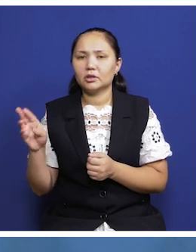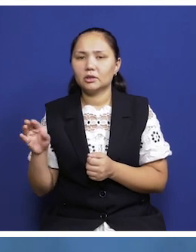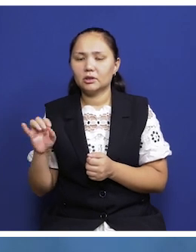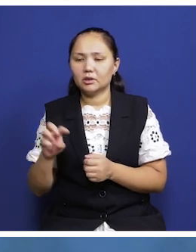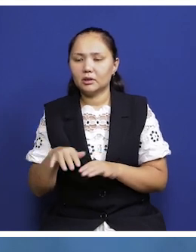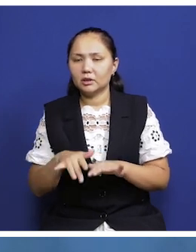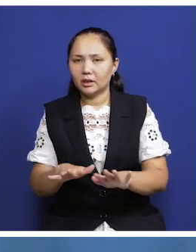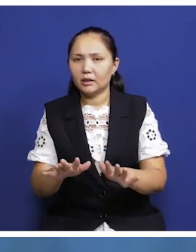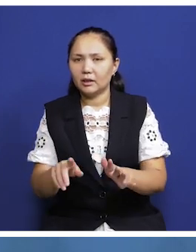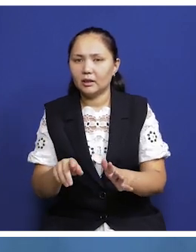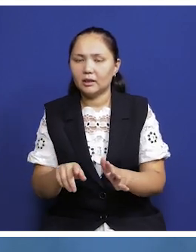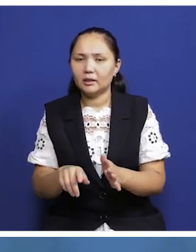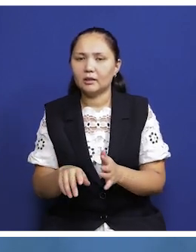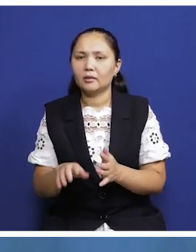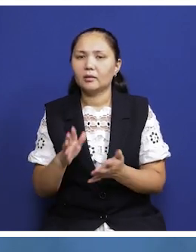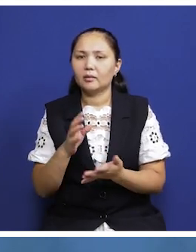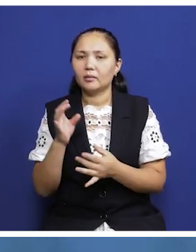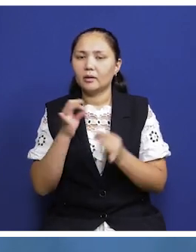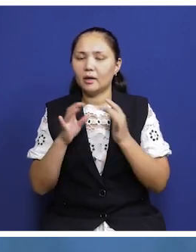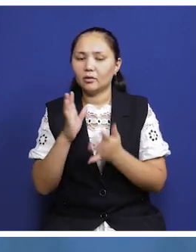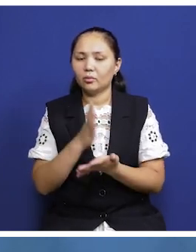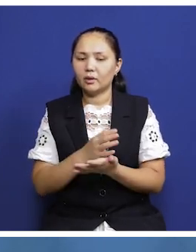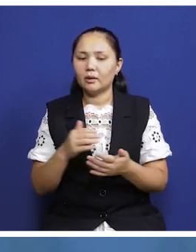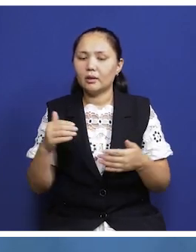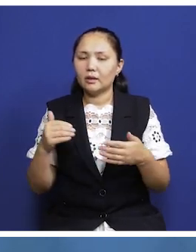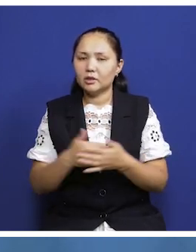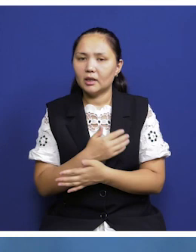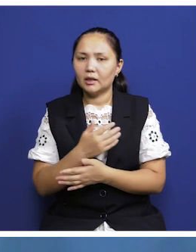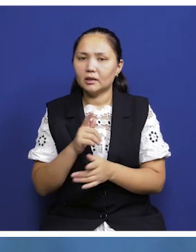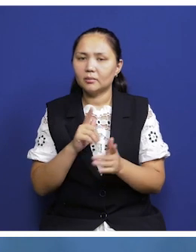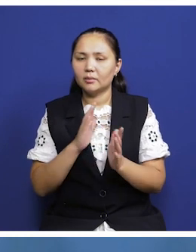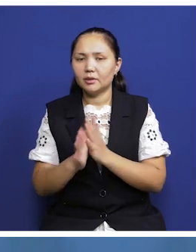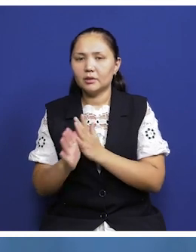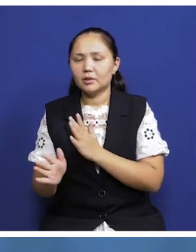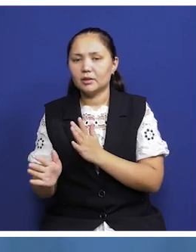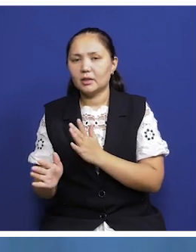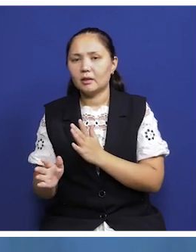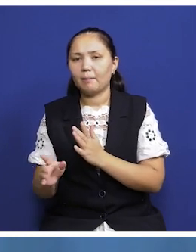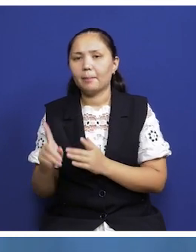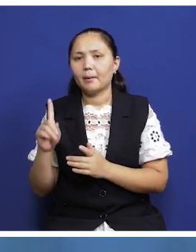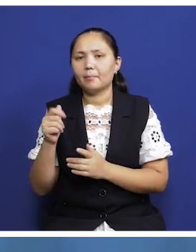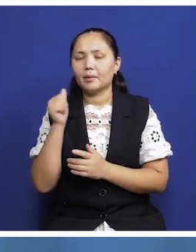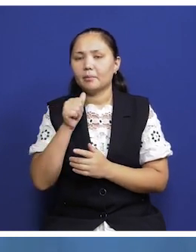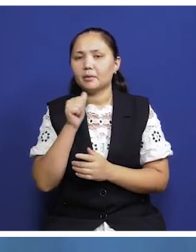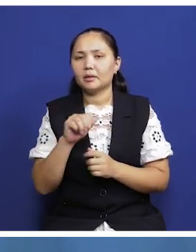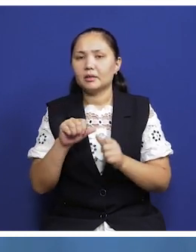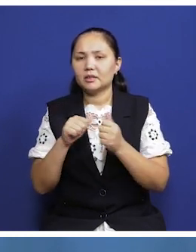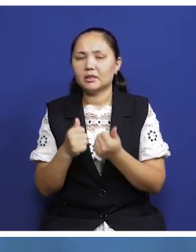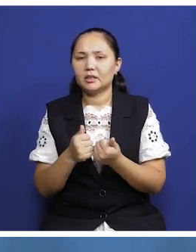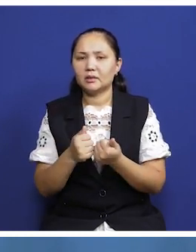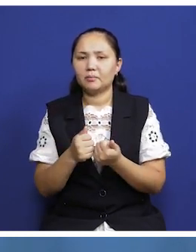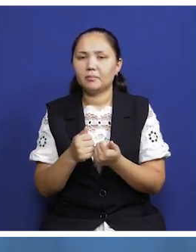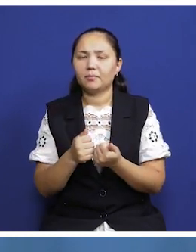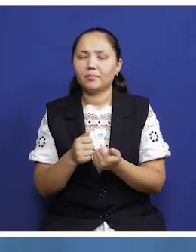әкімдерімен талқылап біз қайтып орнатып қалпына келтірсек бір апта болмай қайтадан сол жағдайға келіп отыр. Оны жасайтын осы